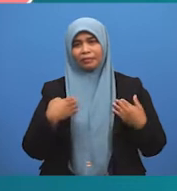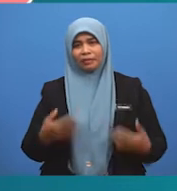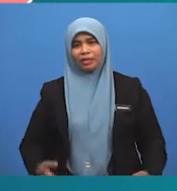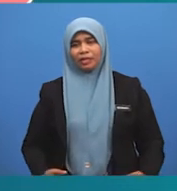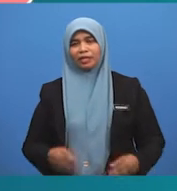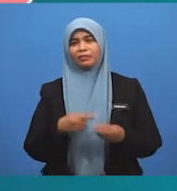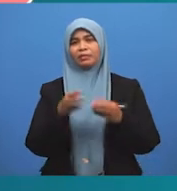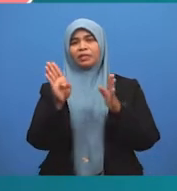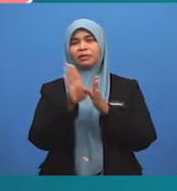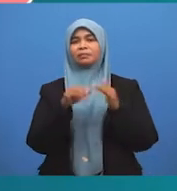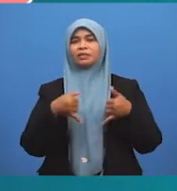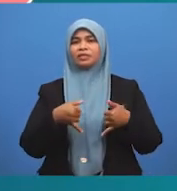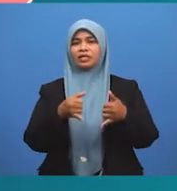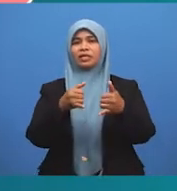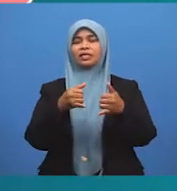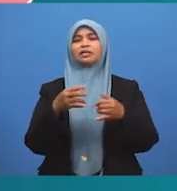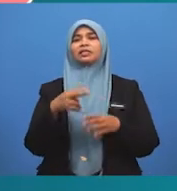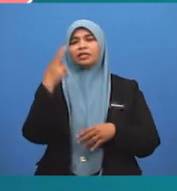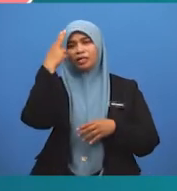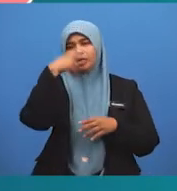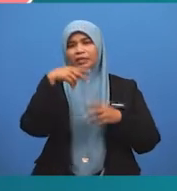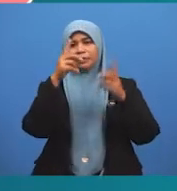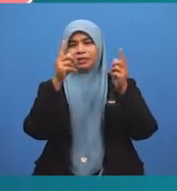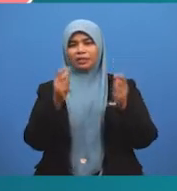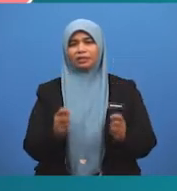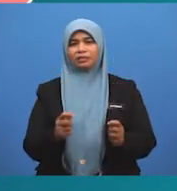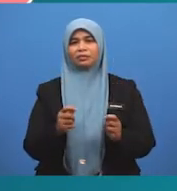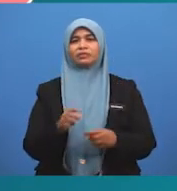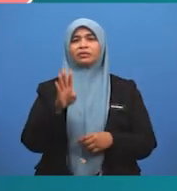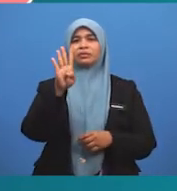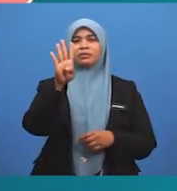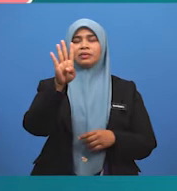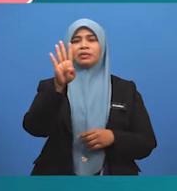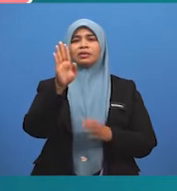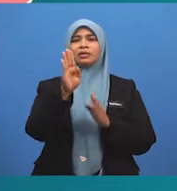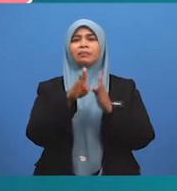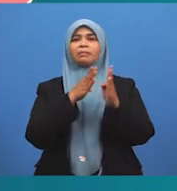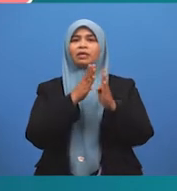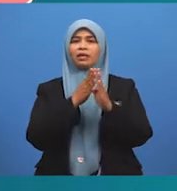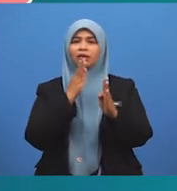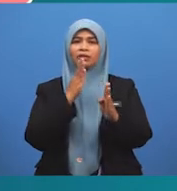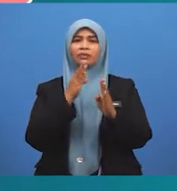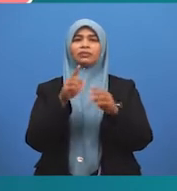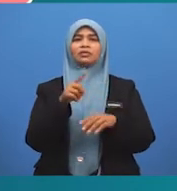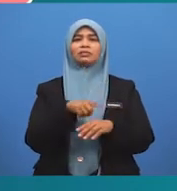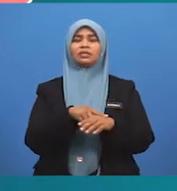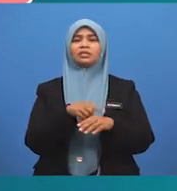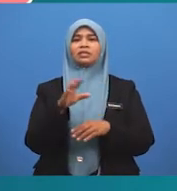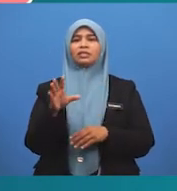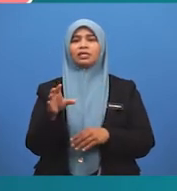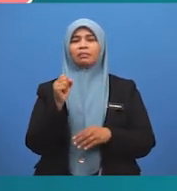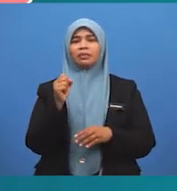badan apabila berjalan di hadapan tetamu. Yang keempat, beratur